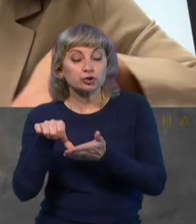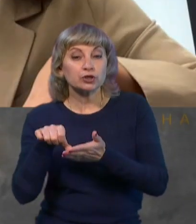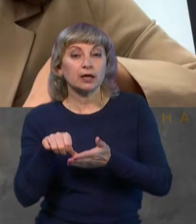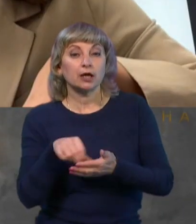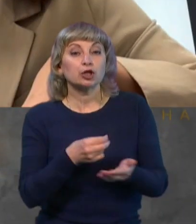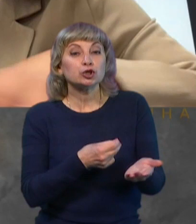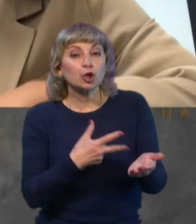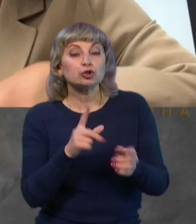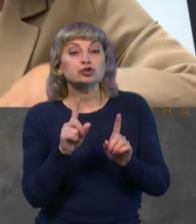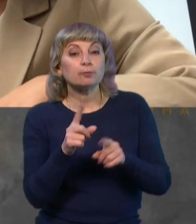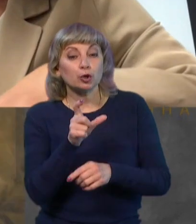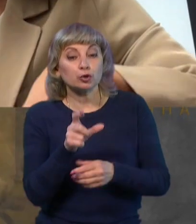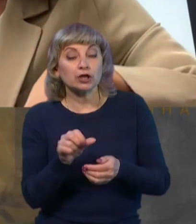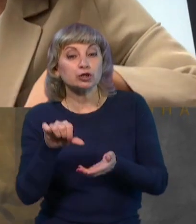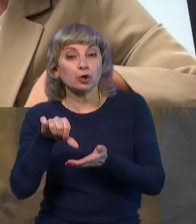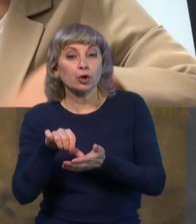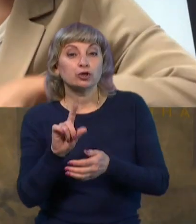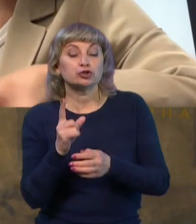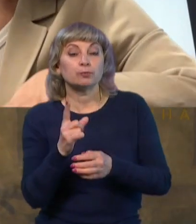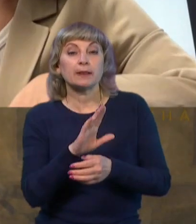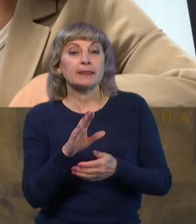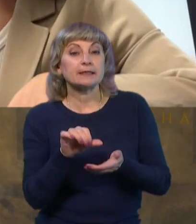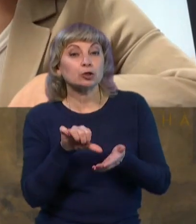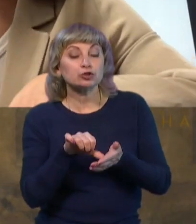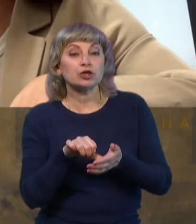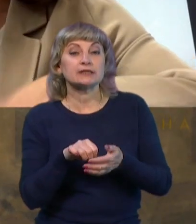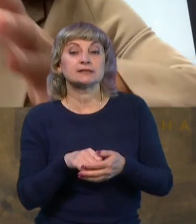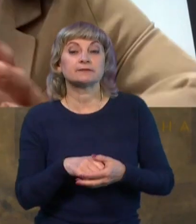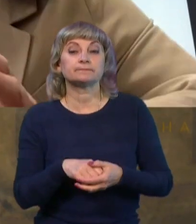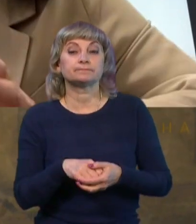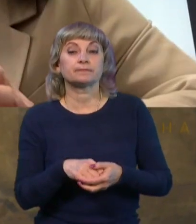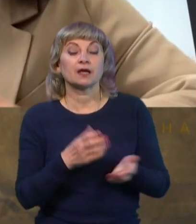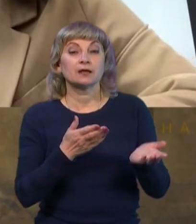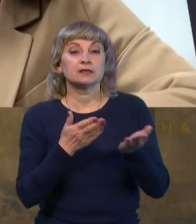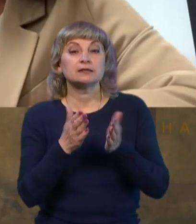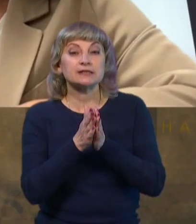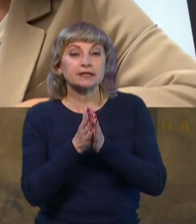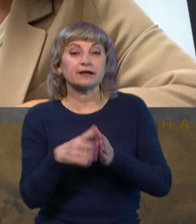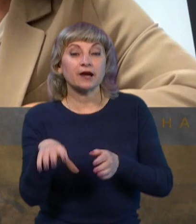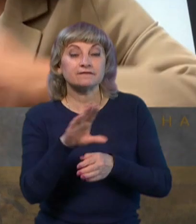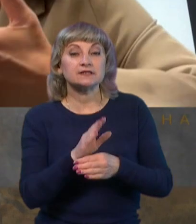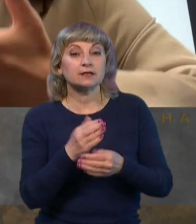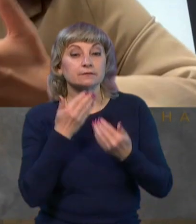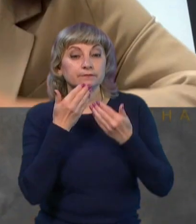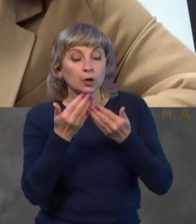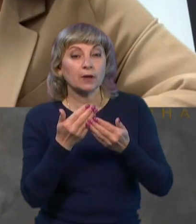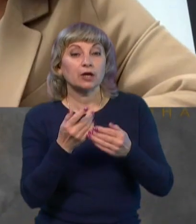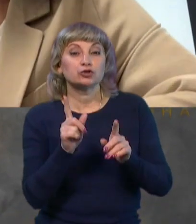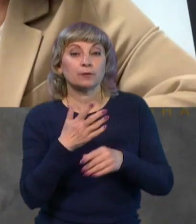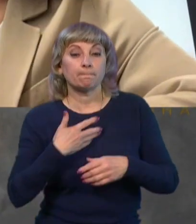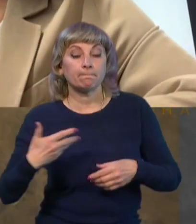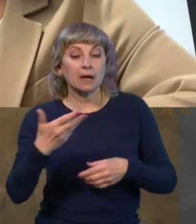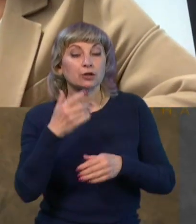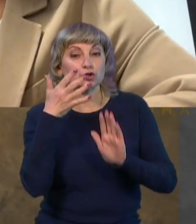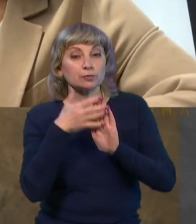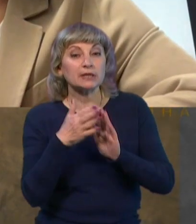і чому вони долучаються, або чому вони не долучаються. До речі, запрошую, закликаю всіх пройти це опитування, для того, щоб ми розуміли ситуацію.